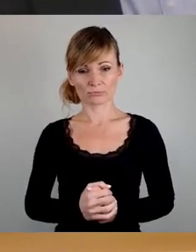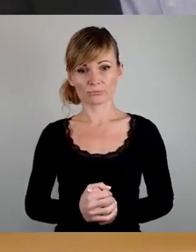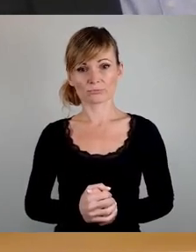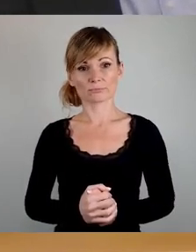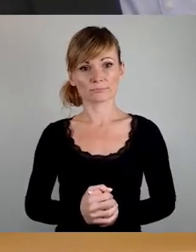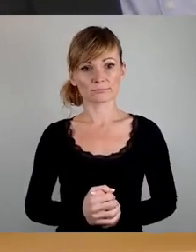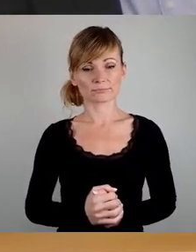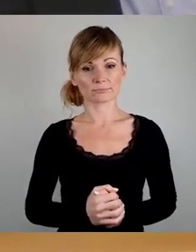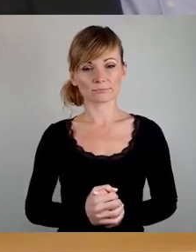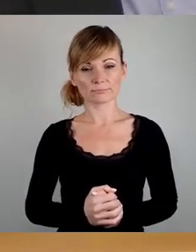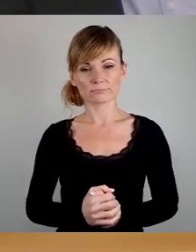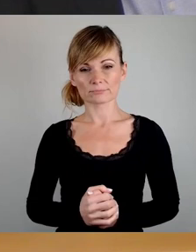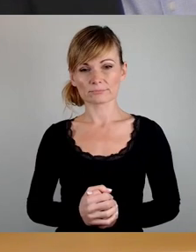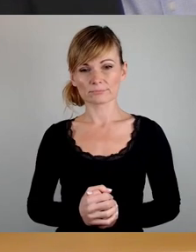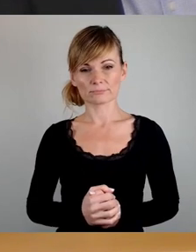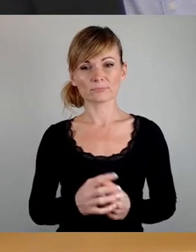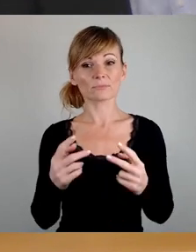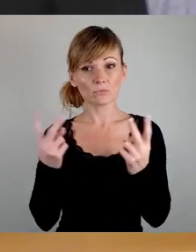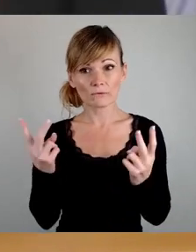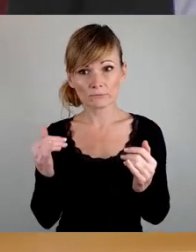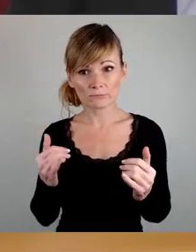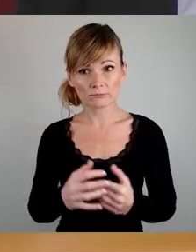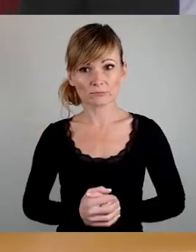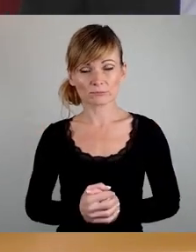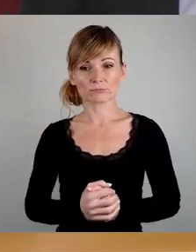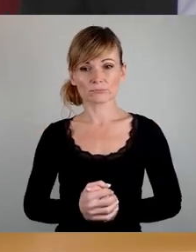Ob wir nicht. Ja, offene Wahl. Ne?